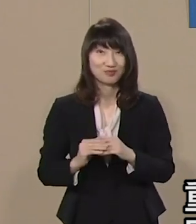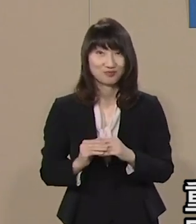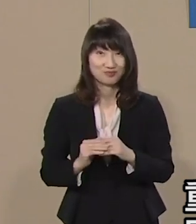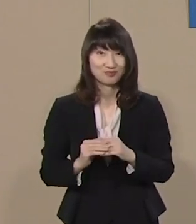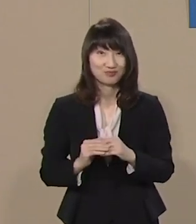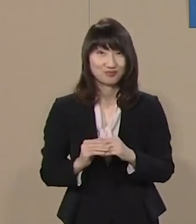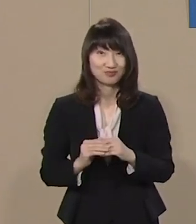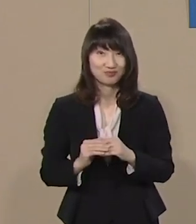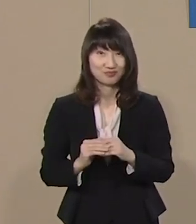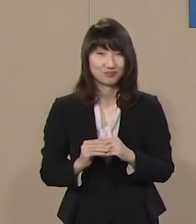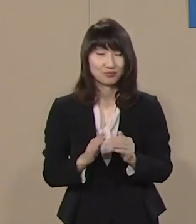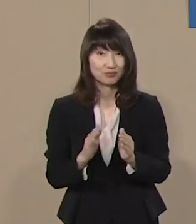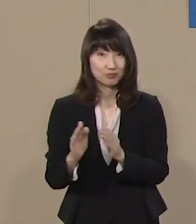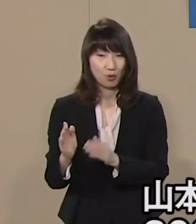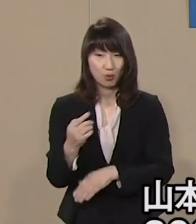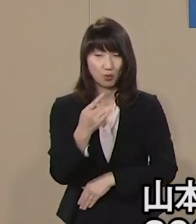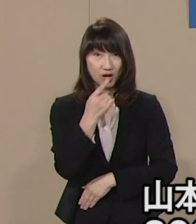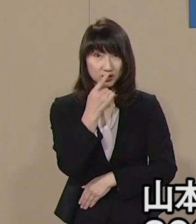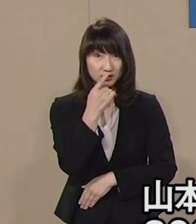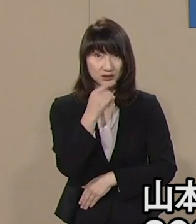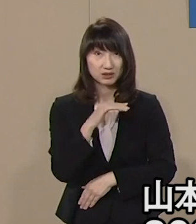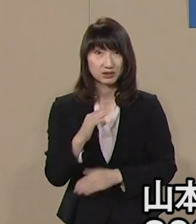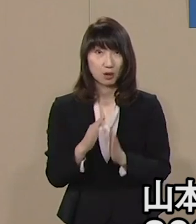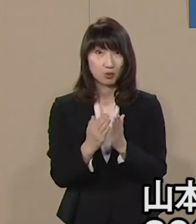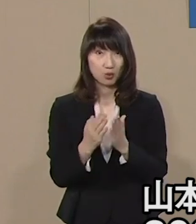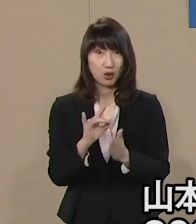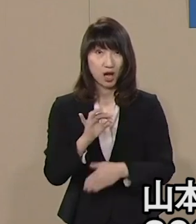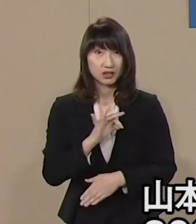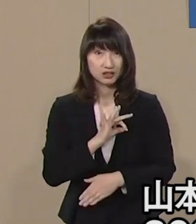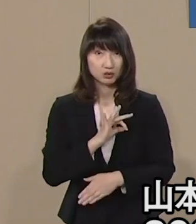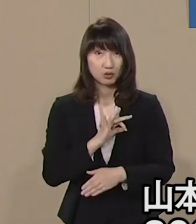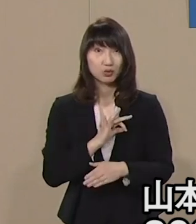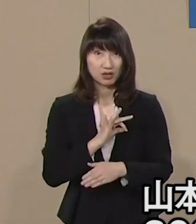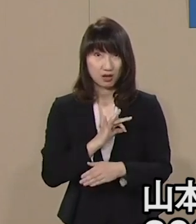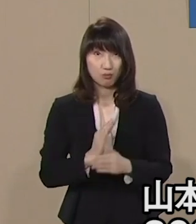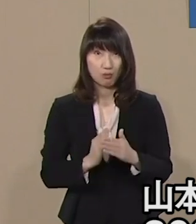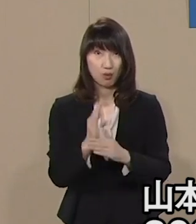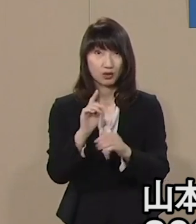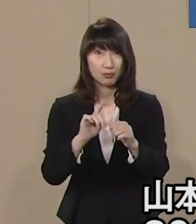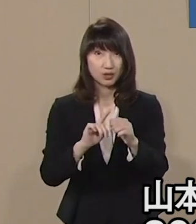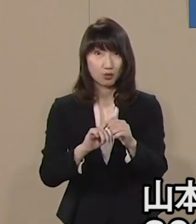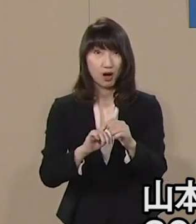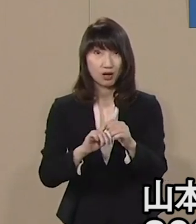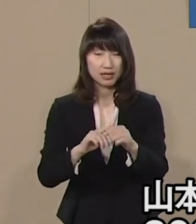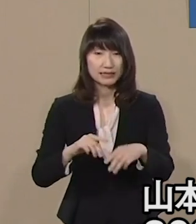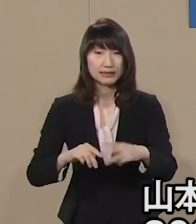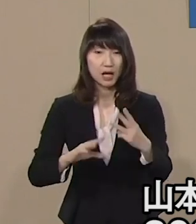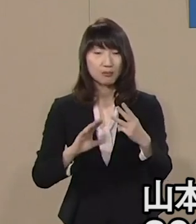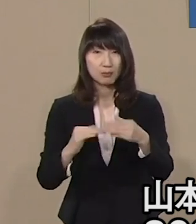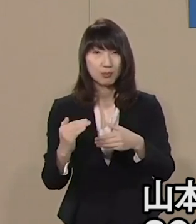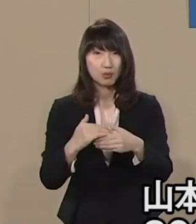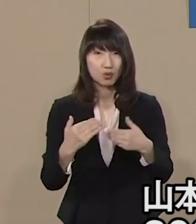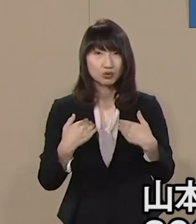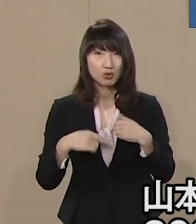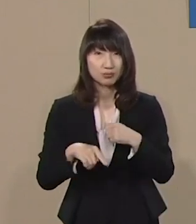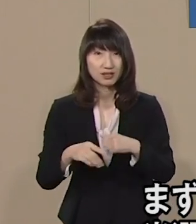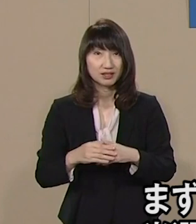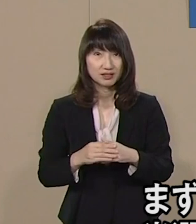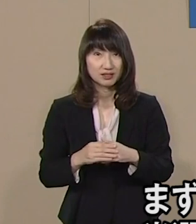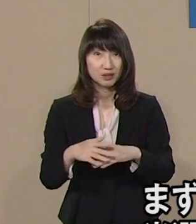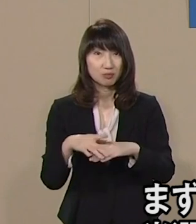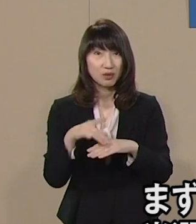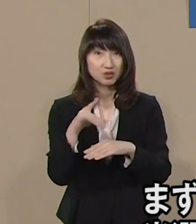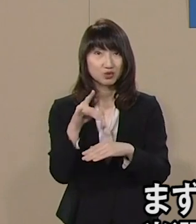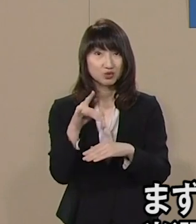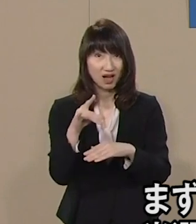員になります一方山本太郎が議員として国会に戻るには300万ピオ必要になります